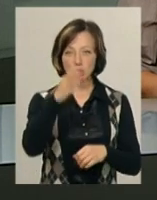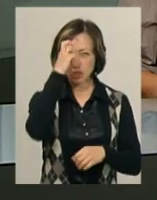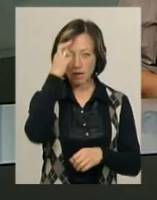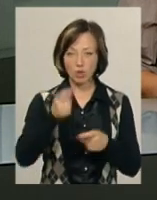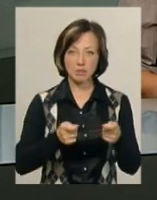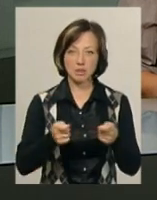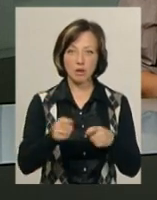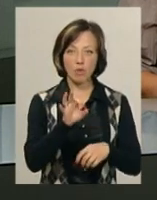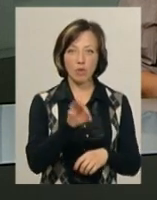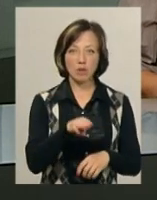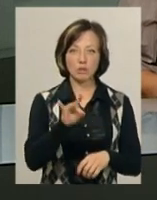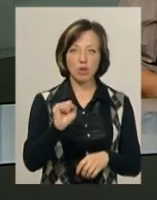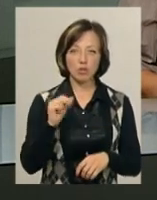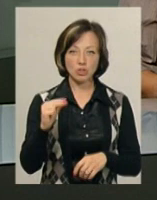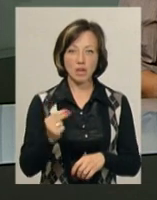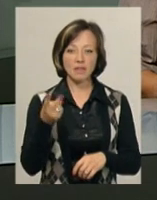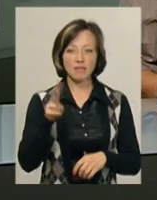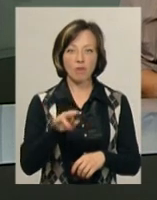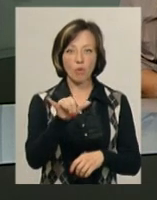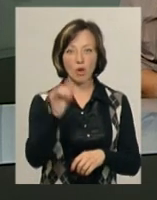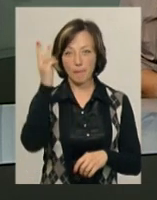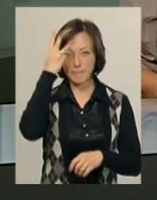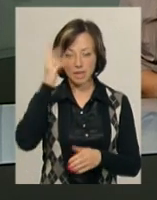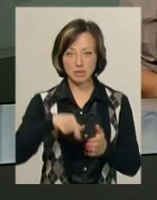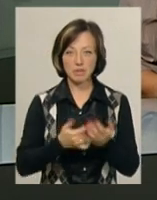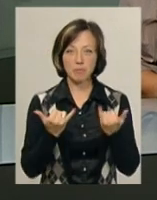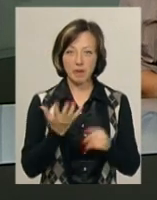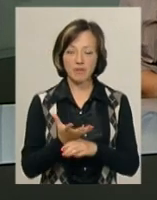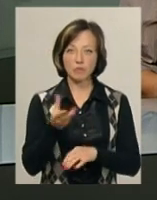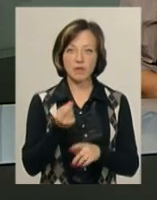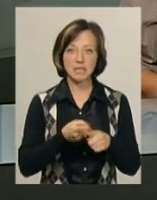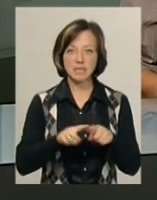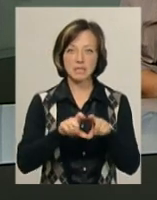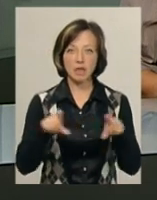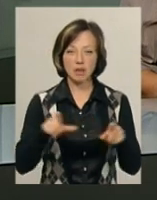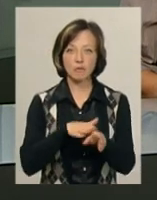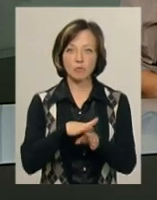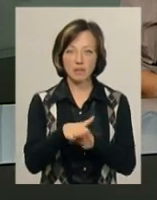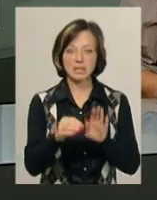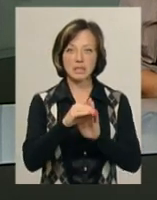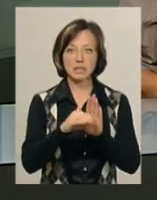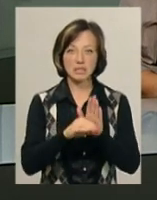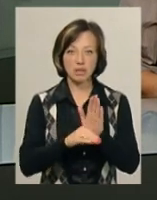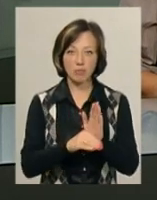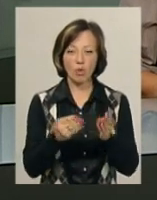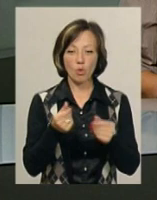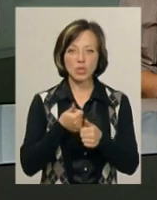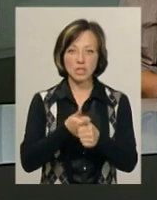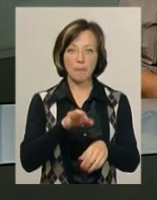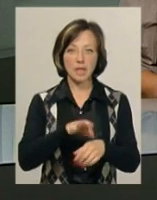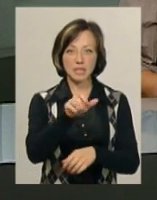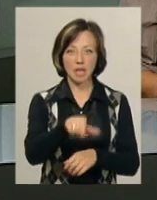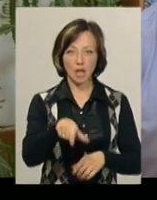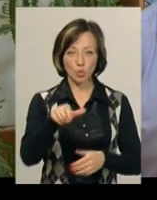державної адміністрації Ольга Трач. Два з них у Хмельницькому. Відтепер фінансування цих закладів відбуватиметься за системою «Гроші за